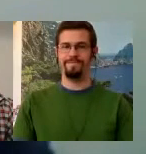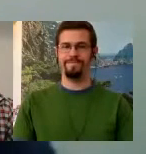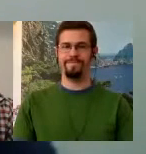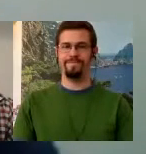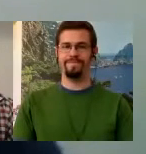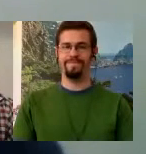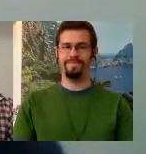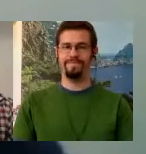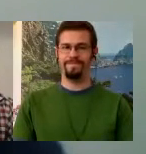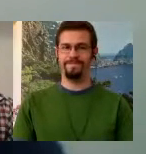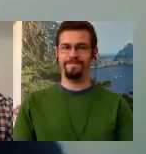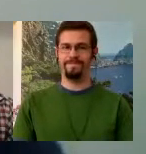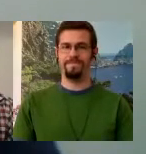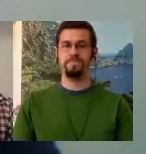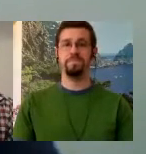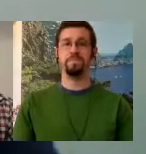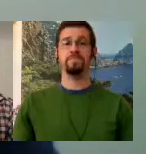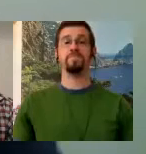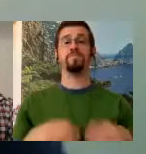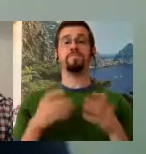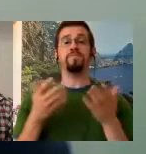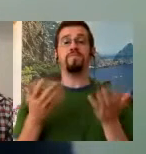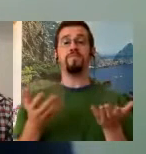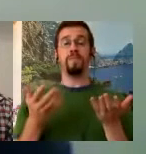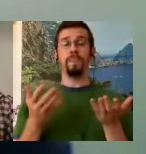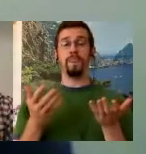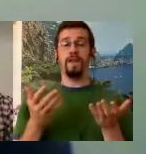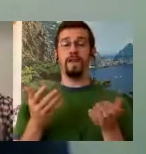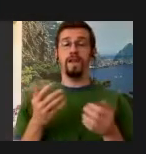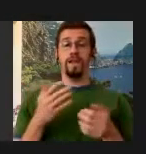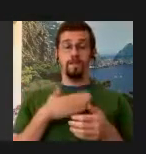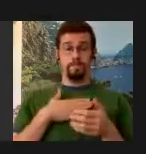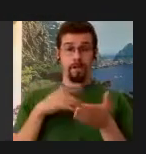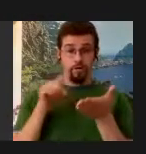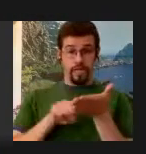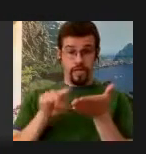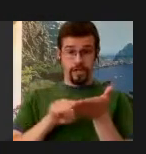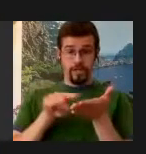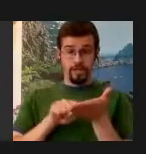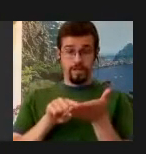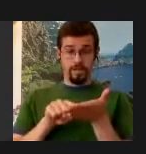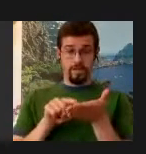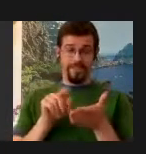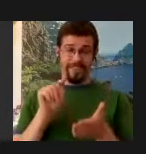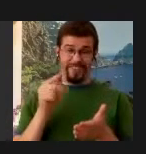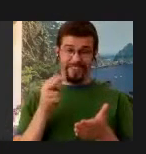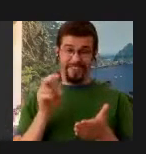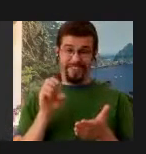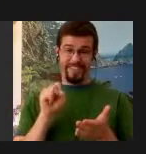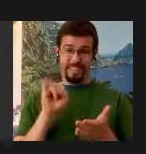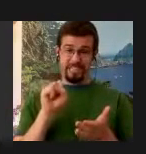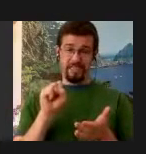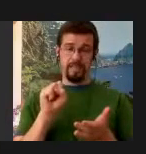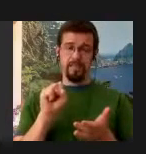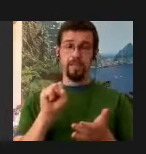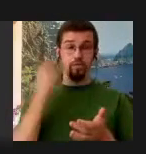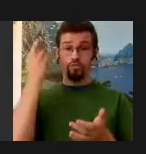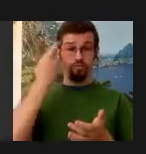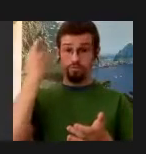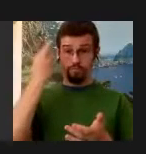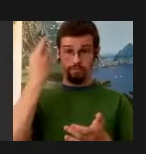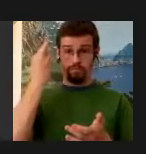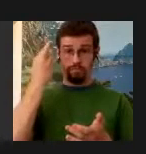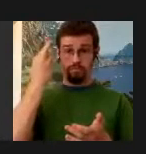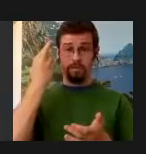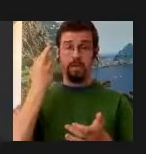كذلك. So in my thesis, the purpose of my thesis, it was to prove